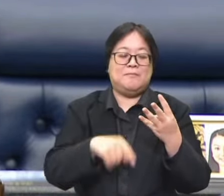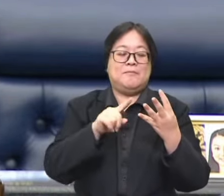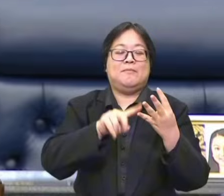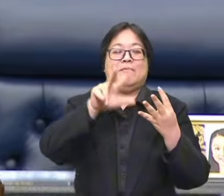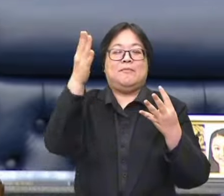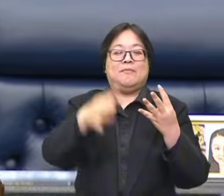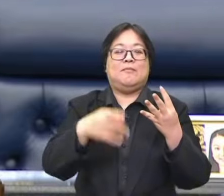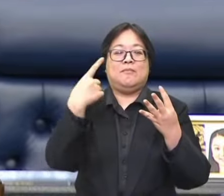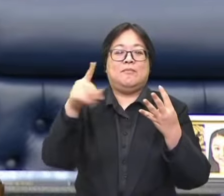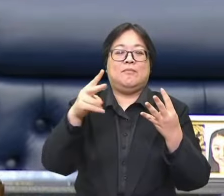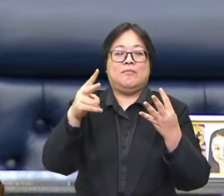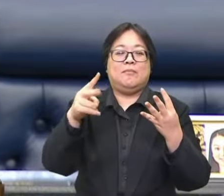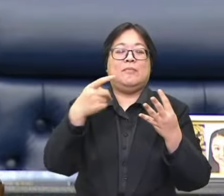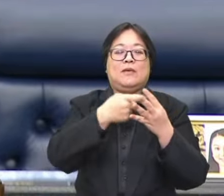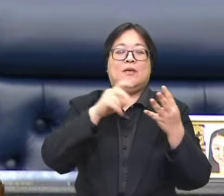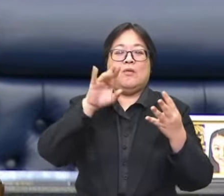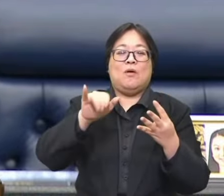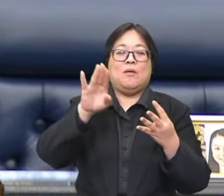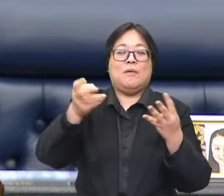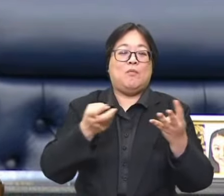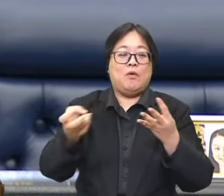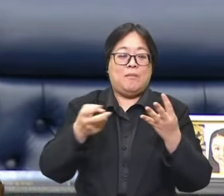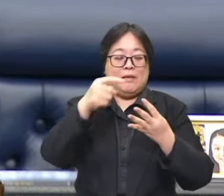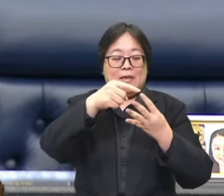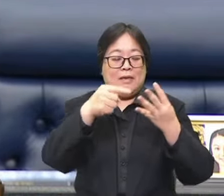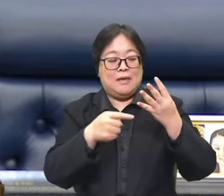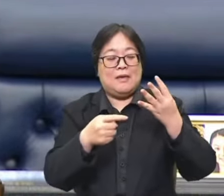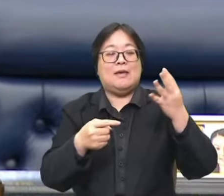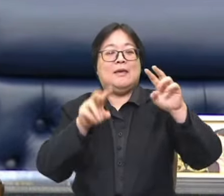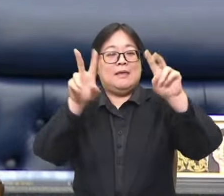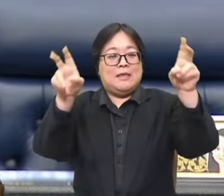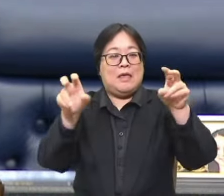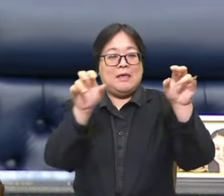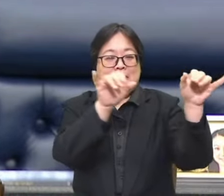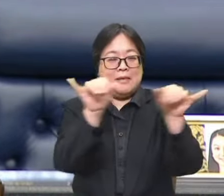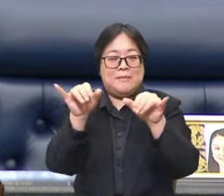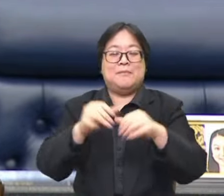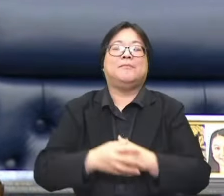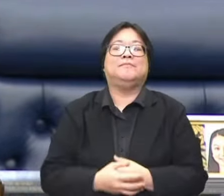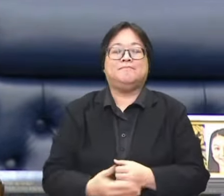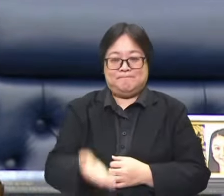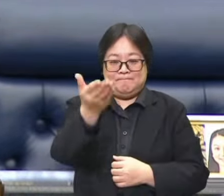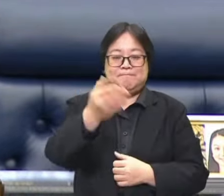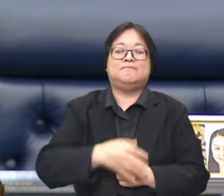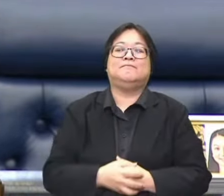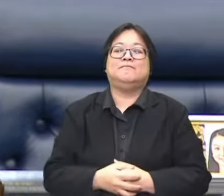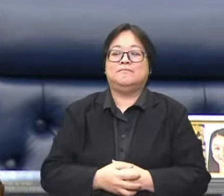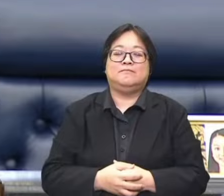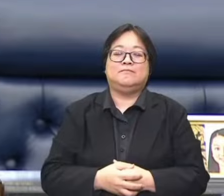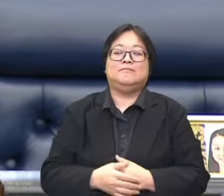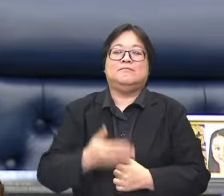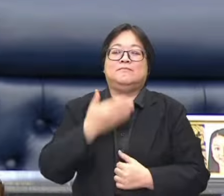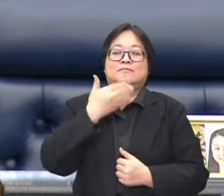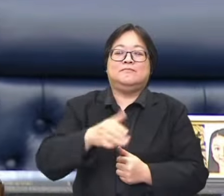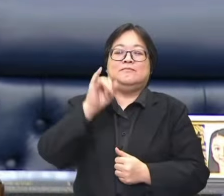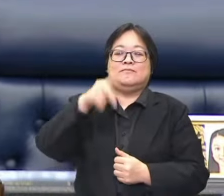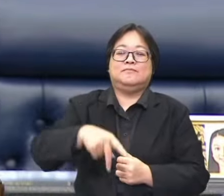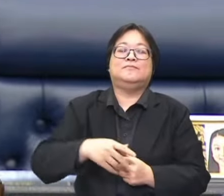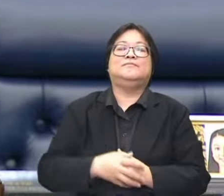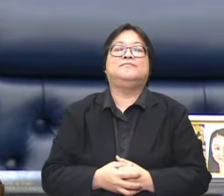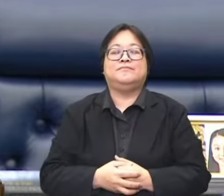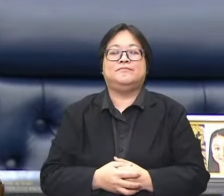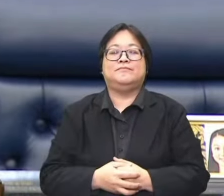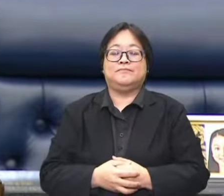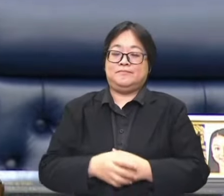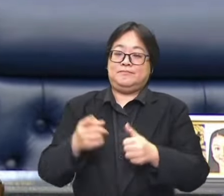3 Disember ada soalan daripada YB Bukit Bintang kerana menyentuh isu yang hampir sama. Silakan. Terima kasih Tan Sri Yang Dipertua. Terlebih